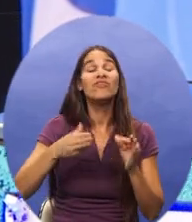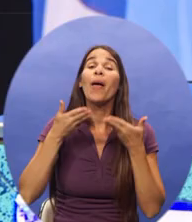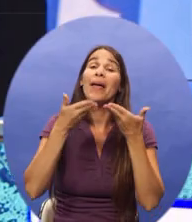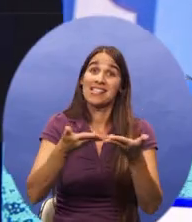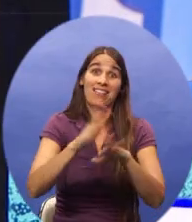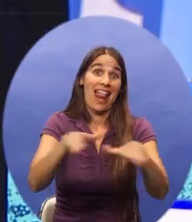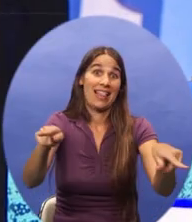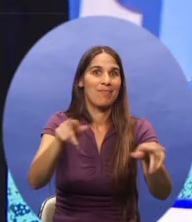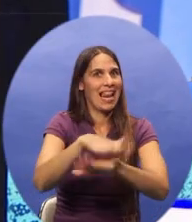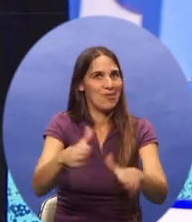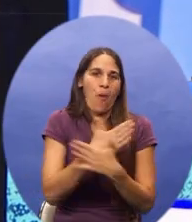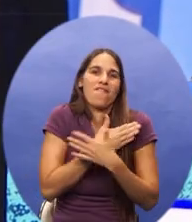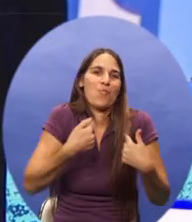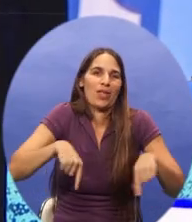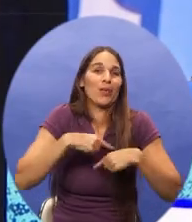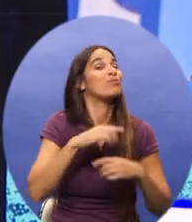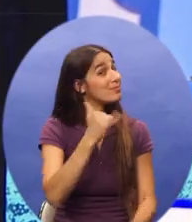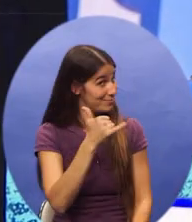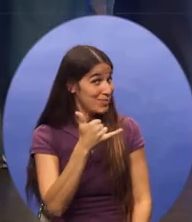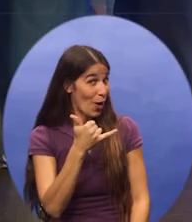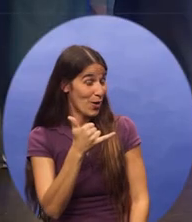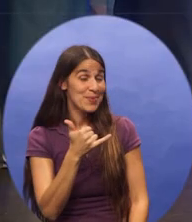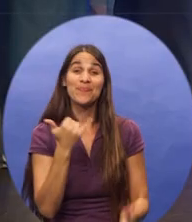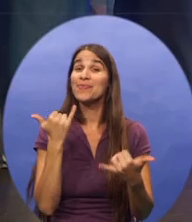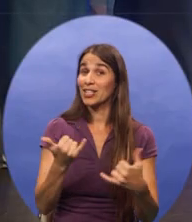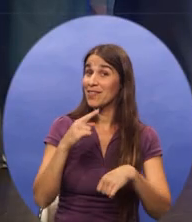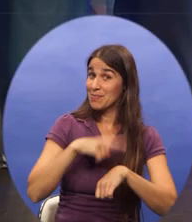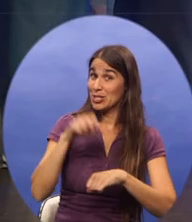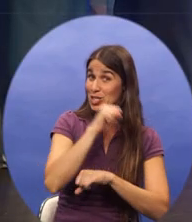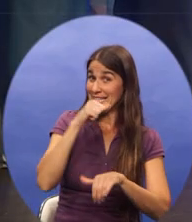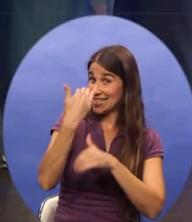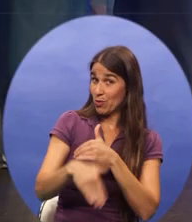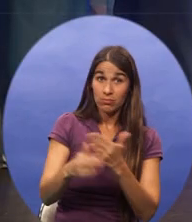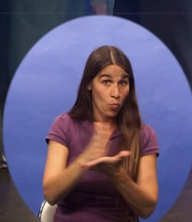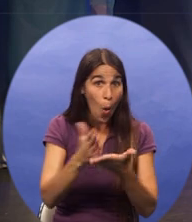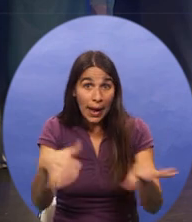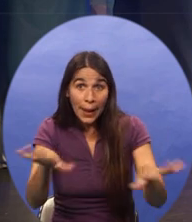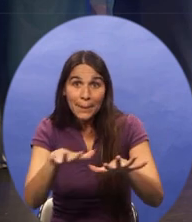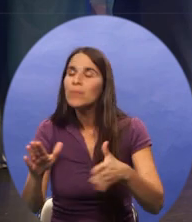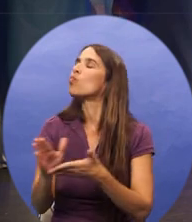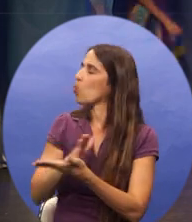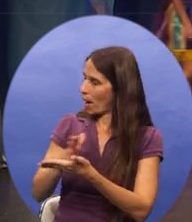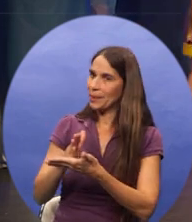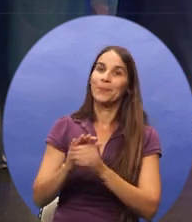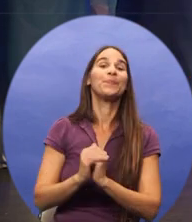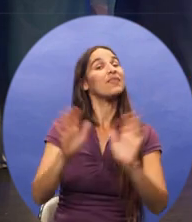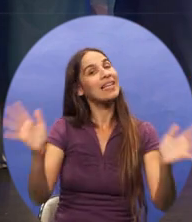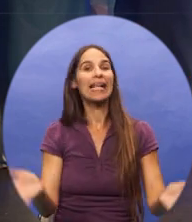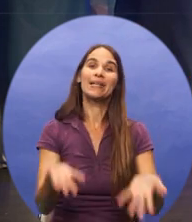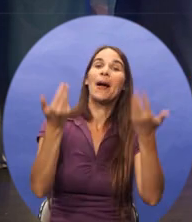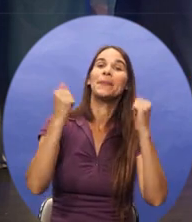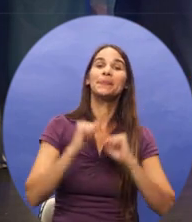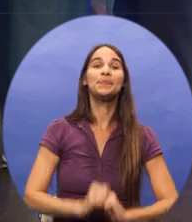שלנו ובעזרת הילדים שאוהבים אותנו. נכון מאוד, אז הגיע הזמן לשיר הסיום. מוכנים?